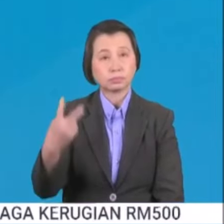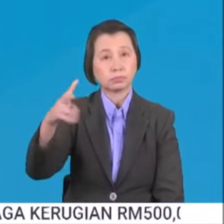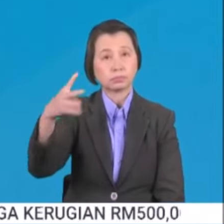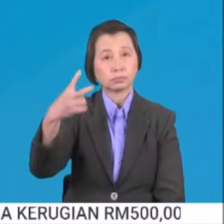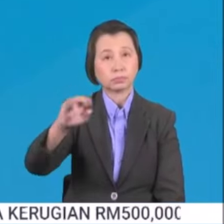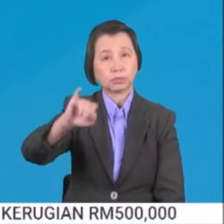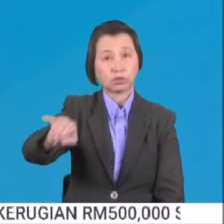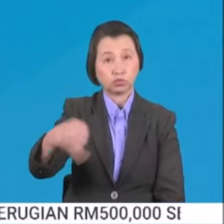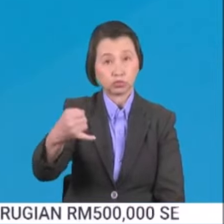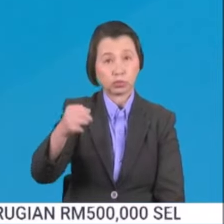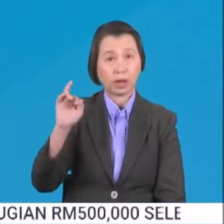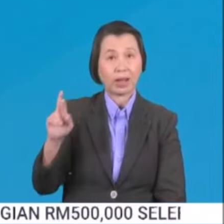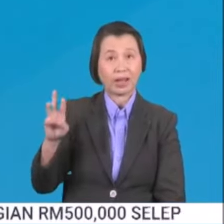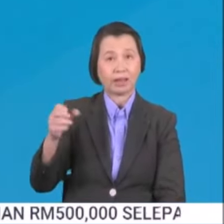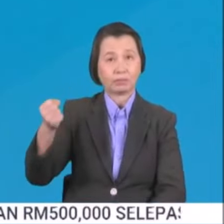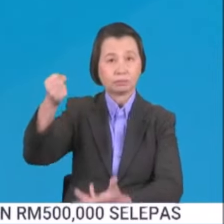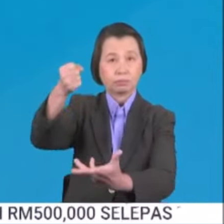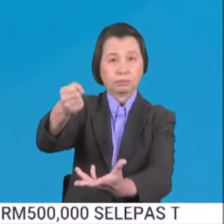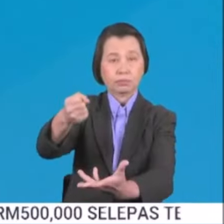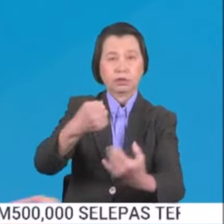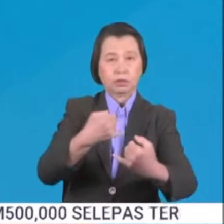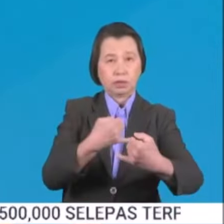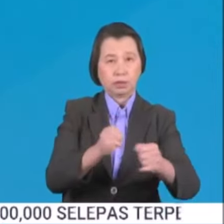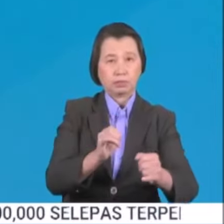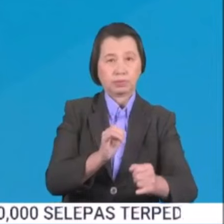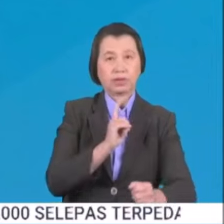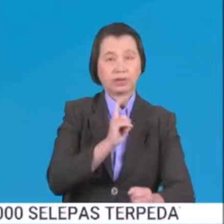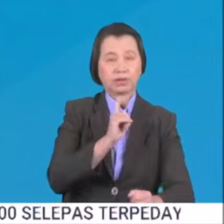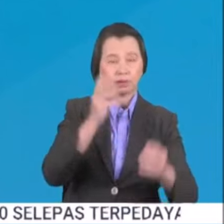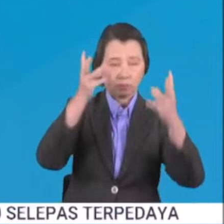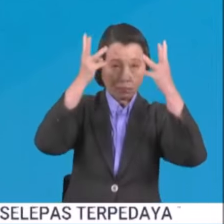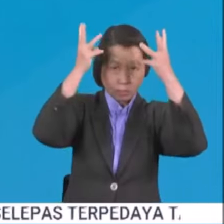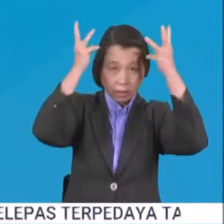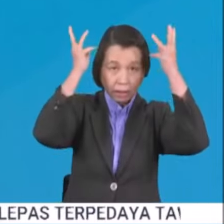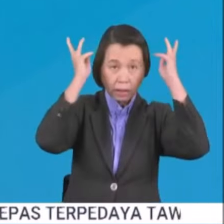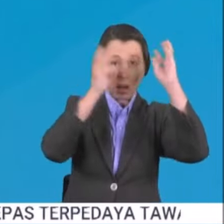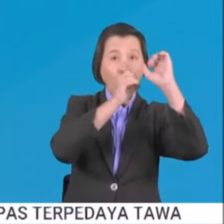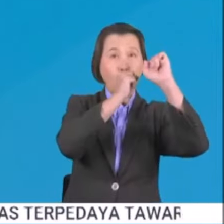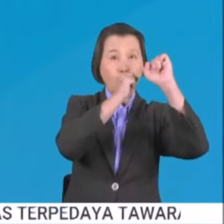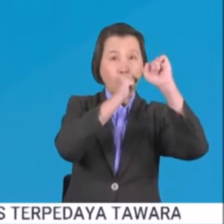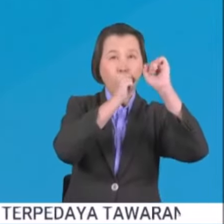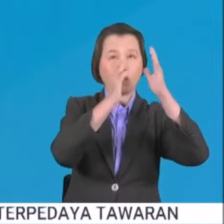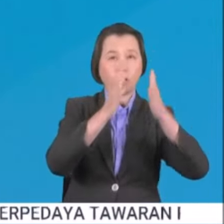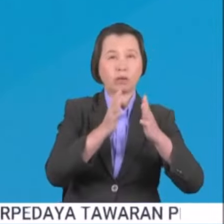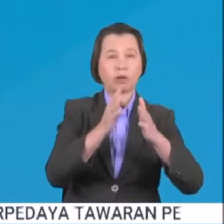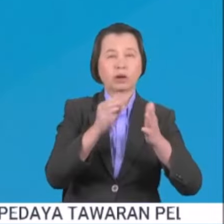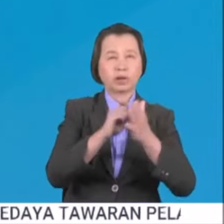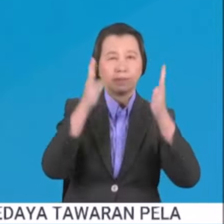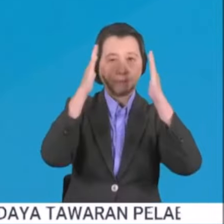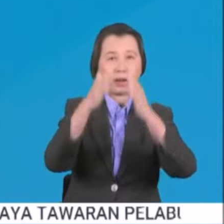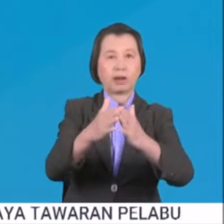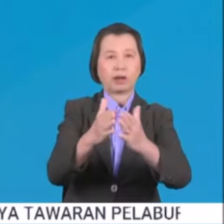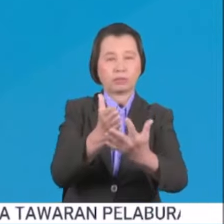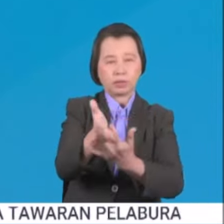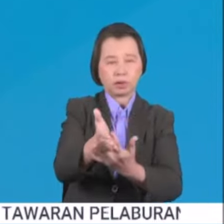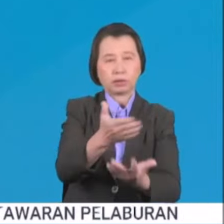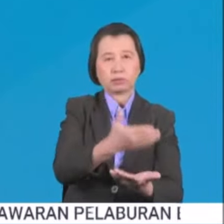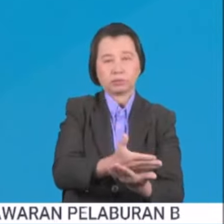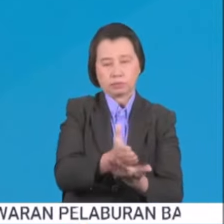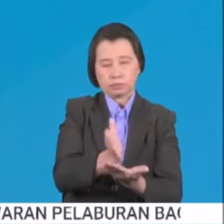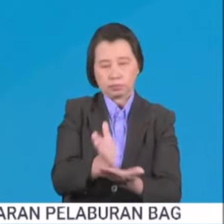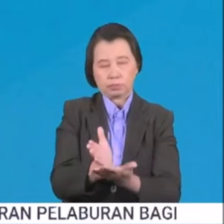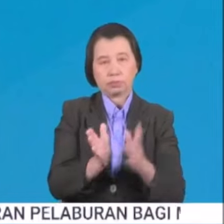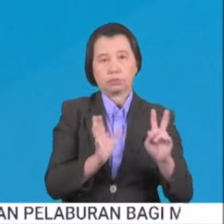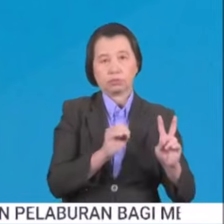12 juta ringgit diperuntukkan Jabatan Kemajuan Orang Asli JAKOA kepada masyarakat orang asli di Pahang menerusi